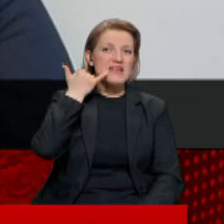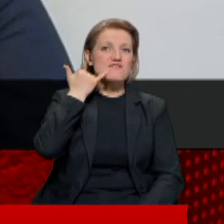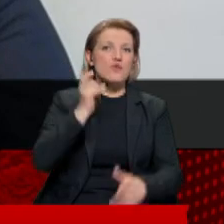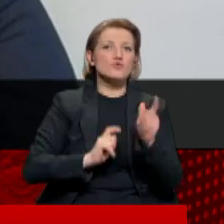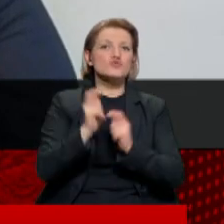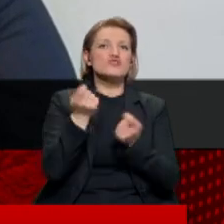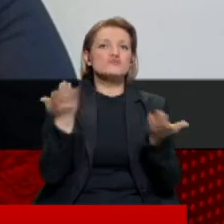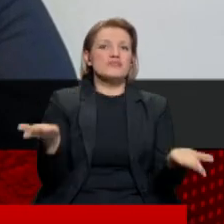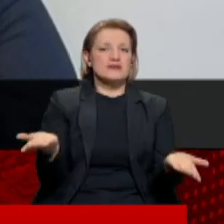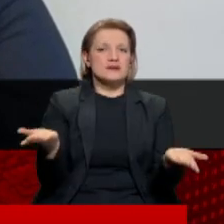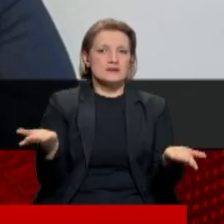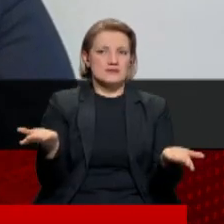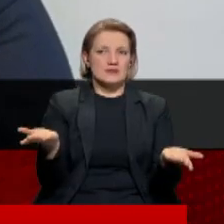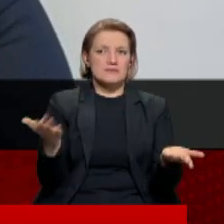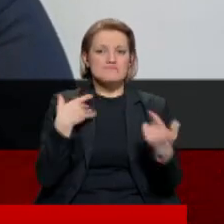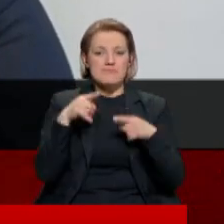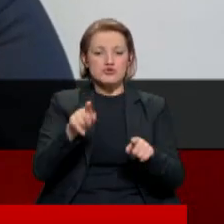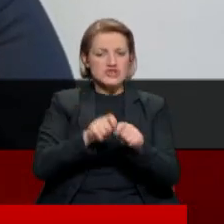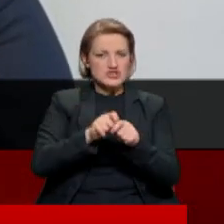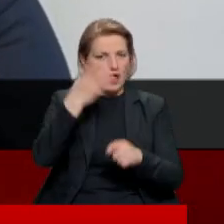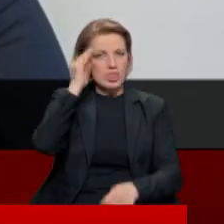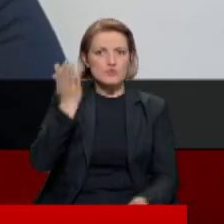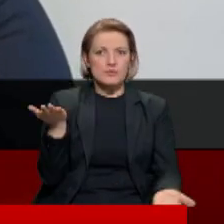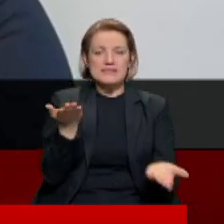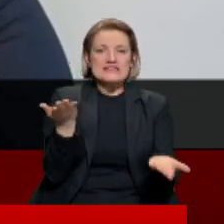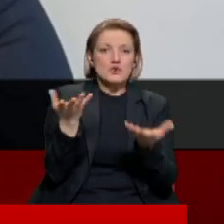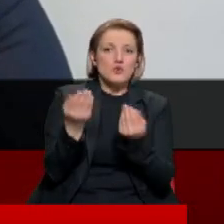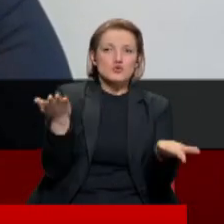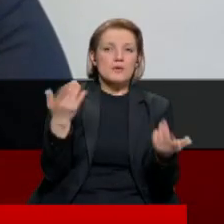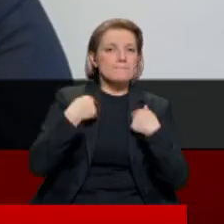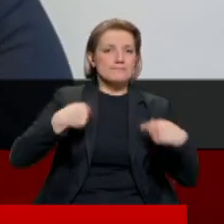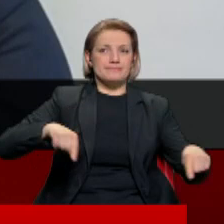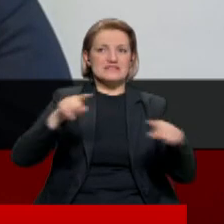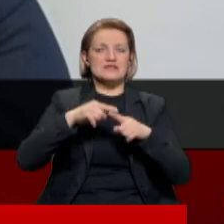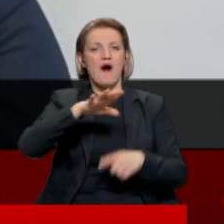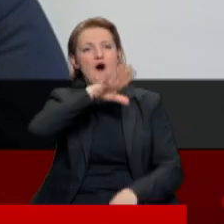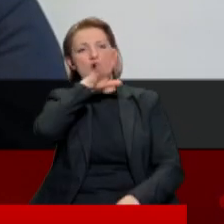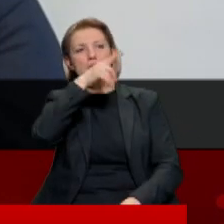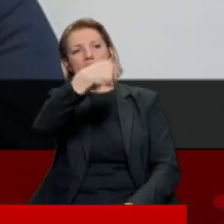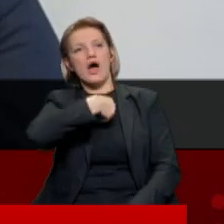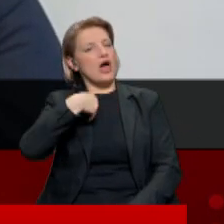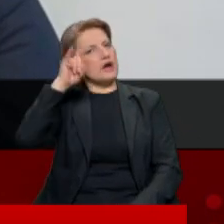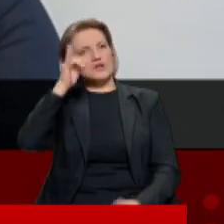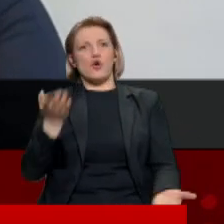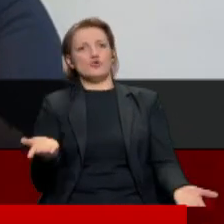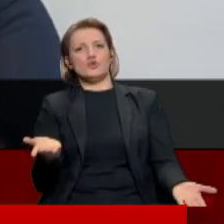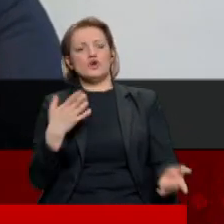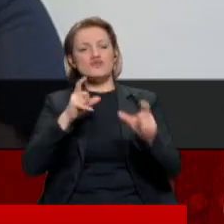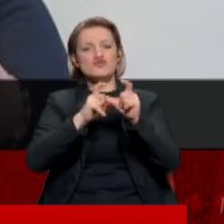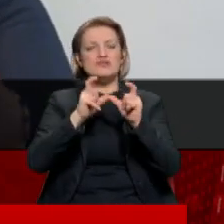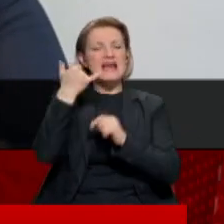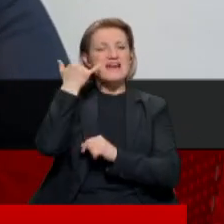telefonlarımız çalışmadı. Ben bu işi anlamıyorum. Nasıl olur? Hani biz, yani Avrupa bizi kıskanıyordu.